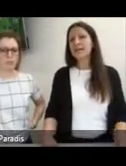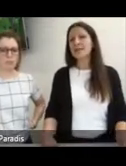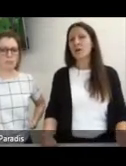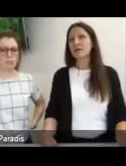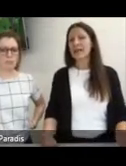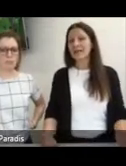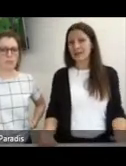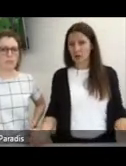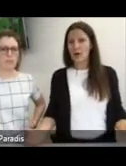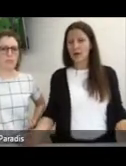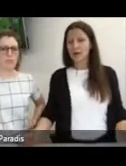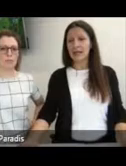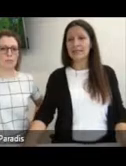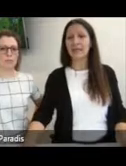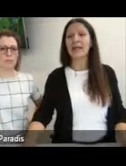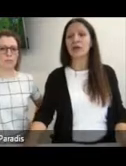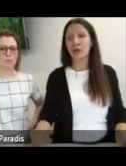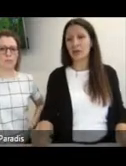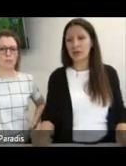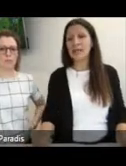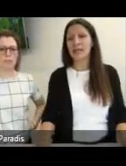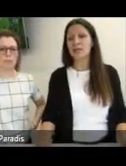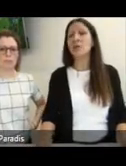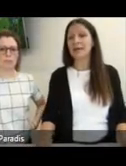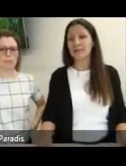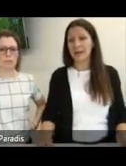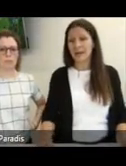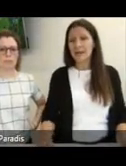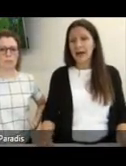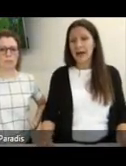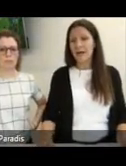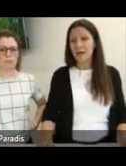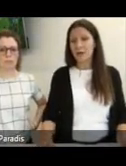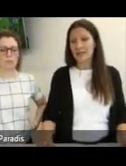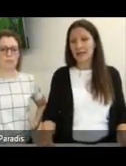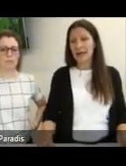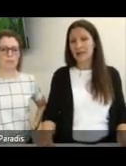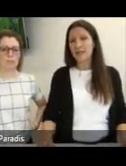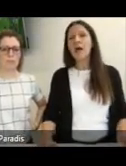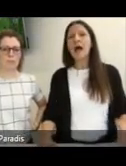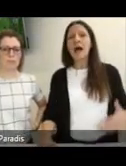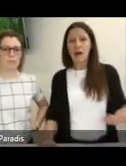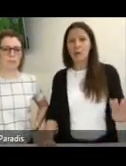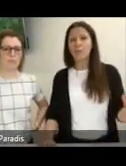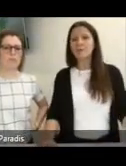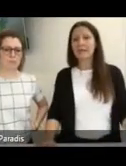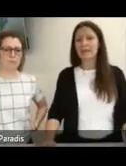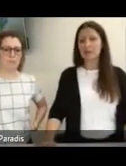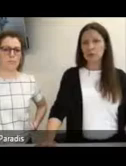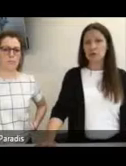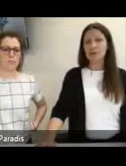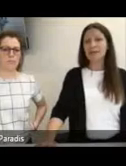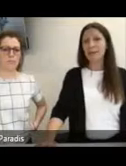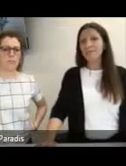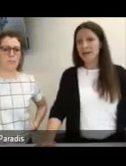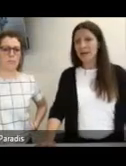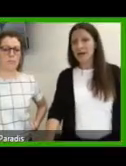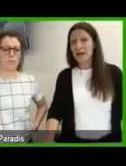est sa teneur, de quelle nature est-elle, hein, lors de sa création. Alors, on vous pose la question tout de